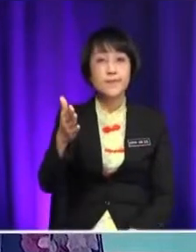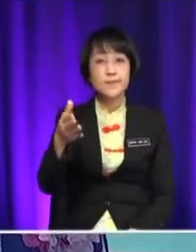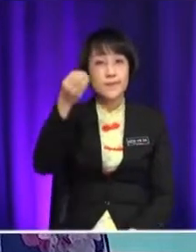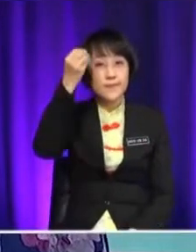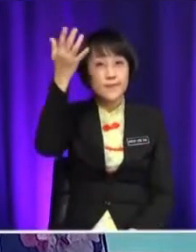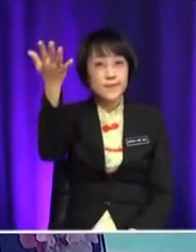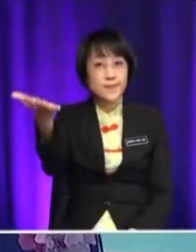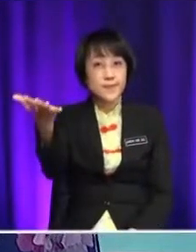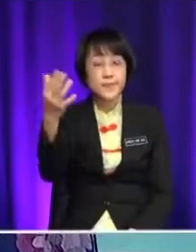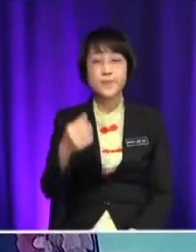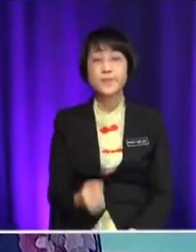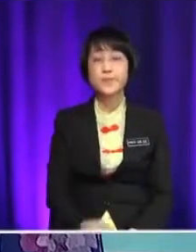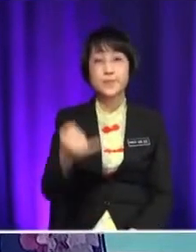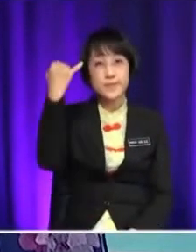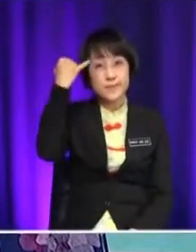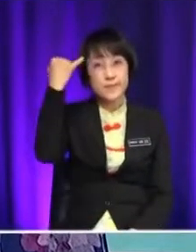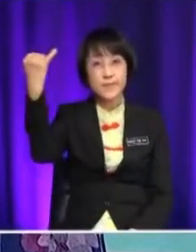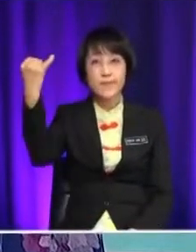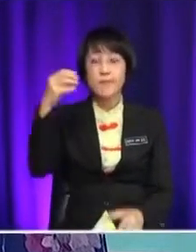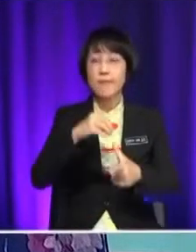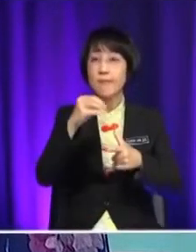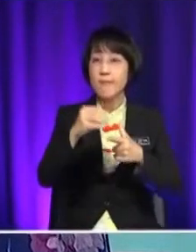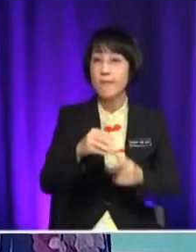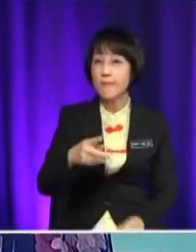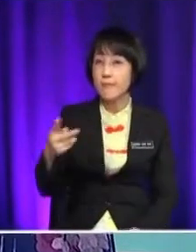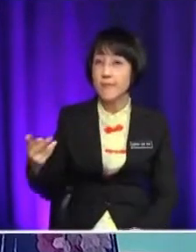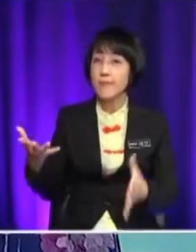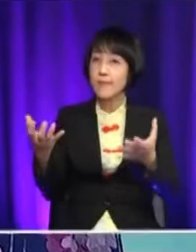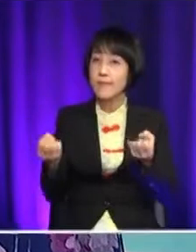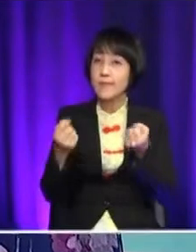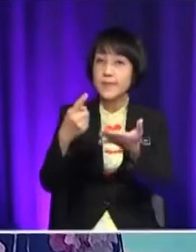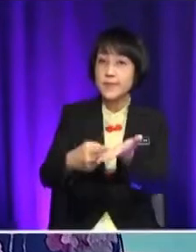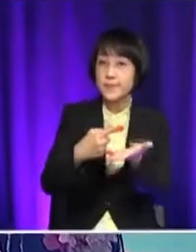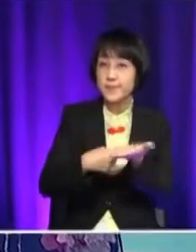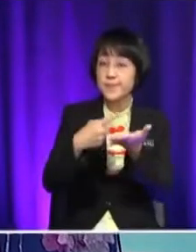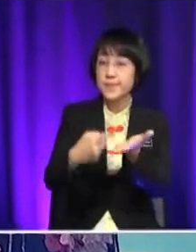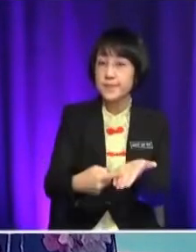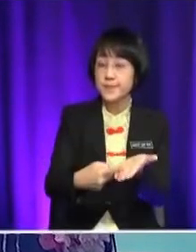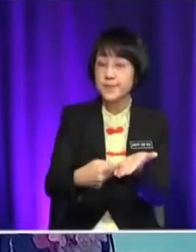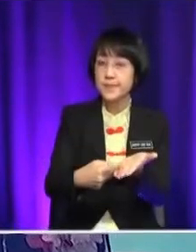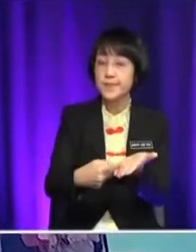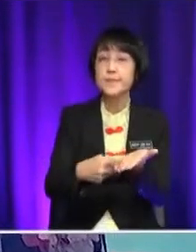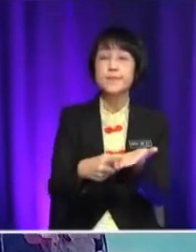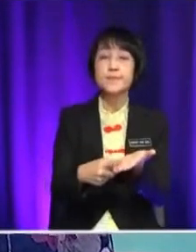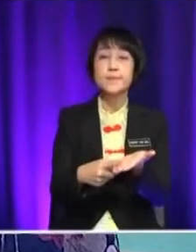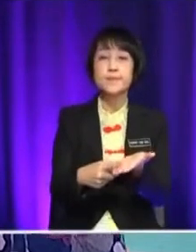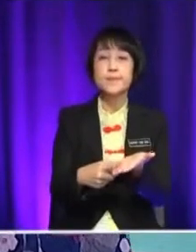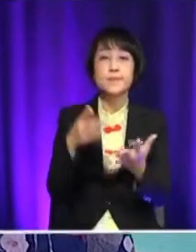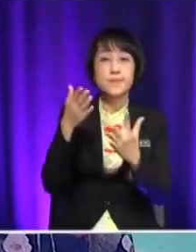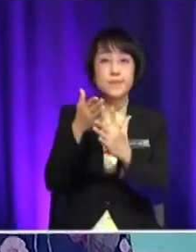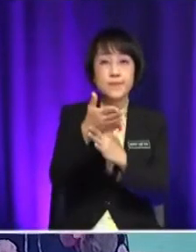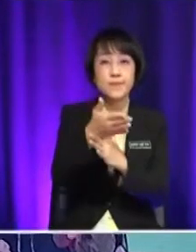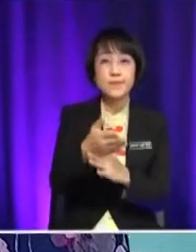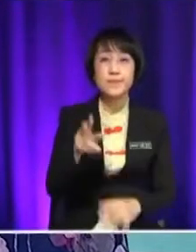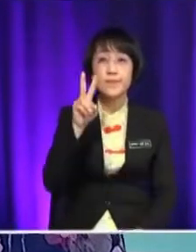menyampaikan idea ataupun perkara yang ingin dibincangkan ataupun diperkatakan itu melalui